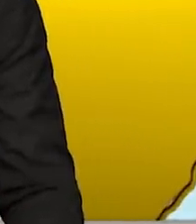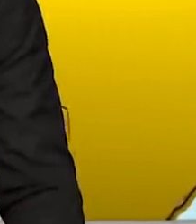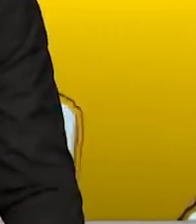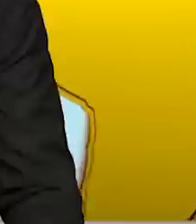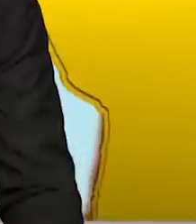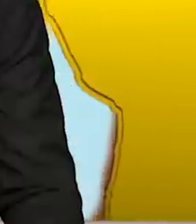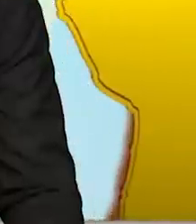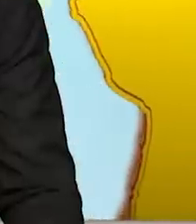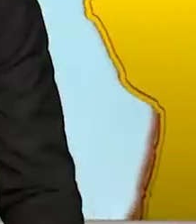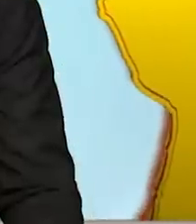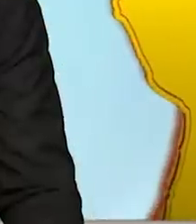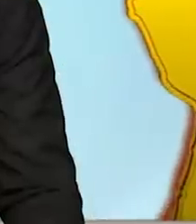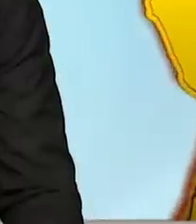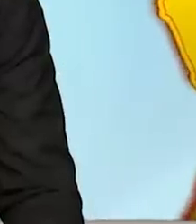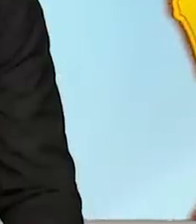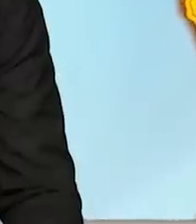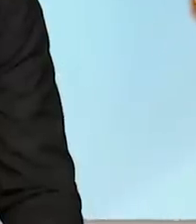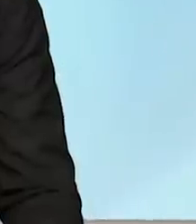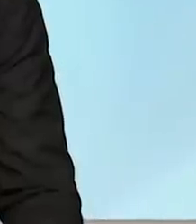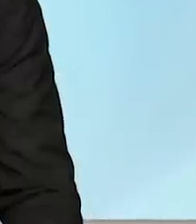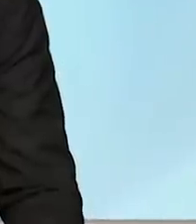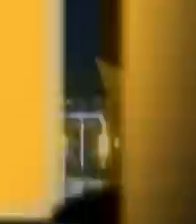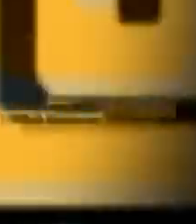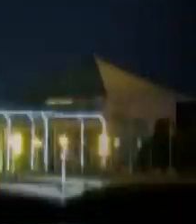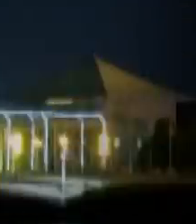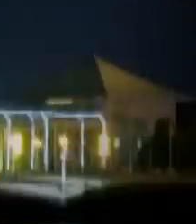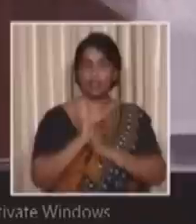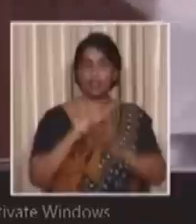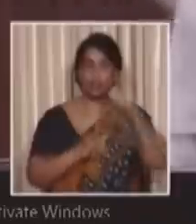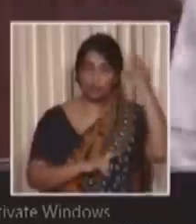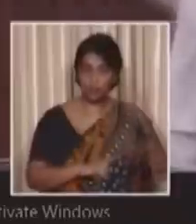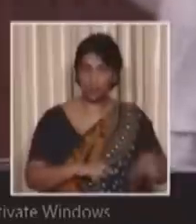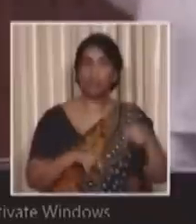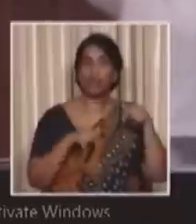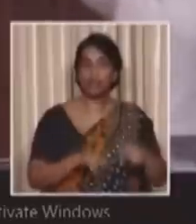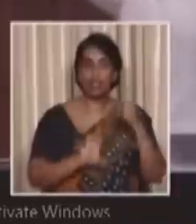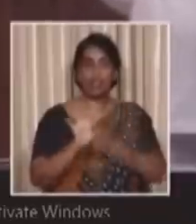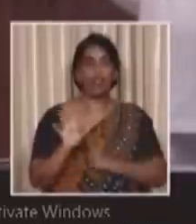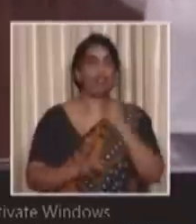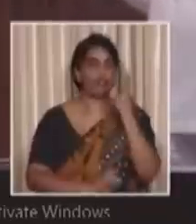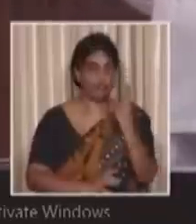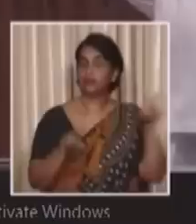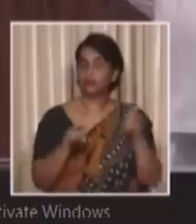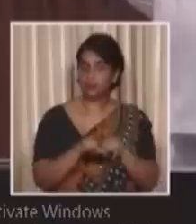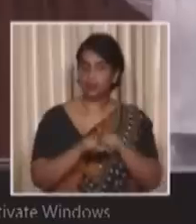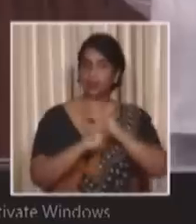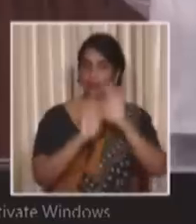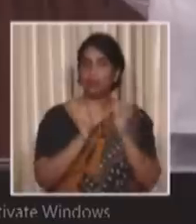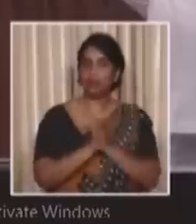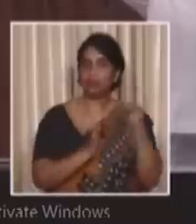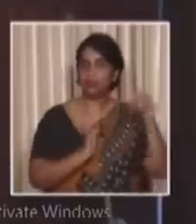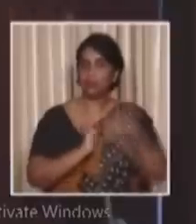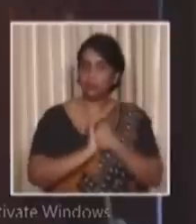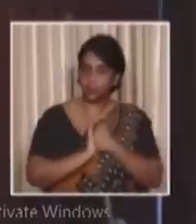සිද්ධිය සහ මුදල් කාරක සභාවේ සභාපතිත්වය සම්බන්ධයෙන්. අපේ අපිත් එක්ක හිටපු අපේ අතුකෝරල මන්තුමා ඝාතනය